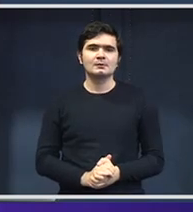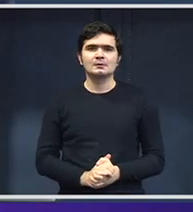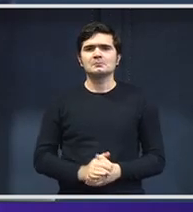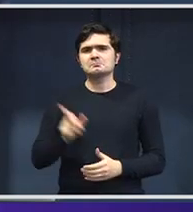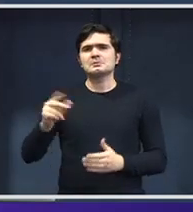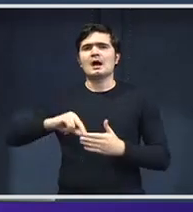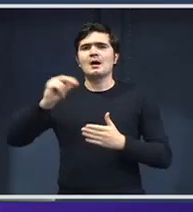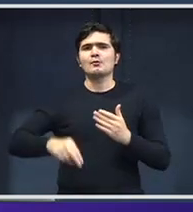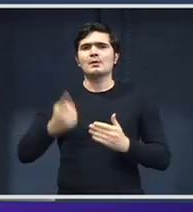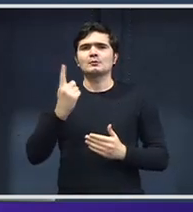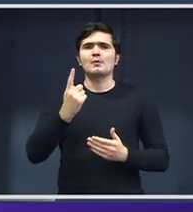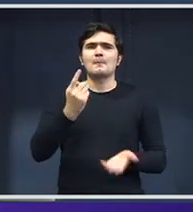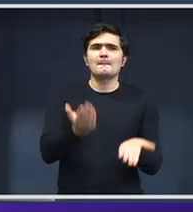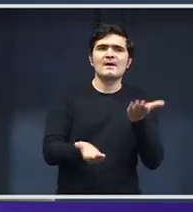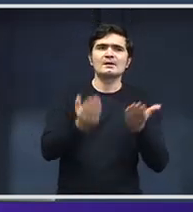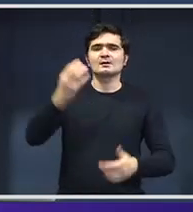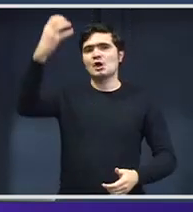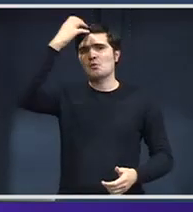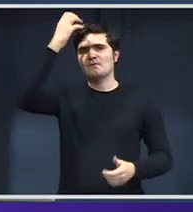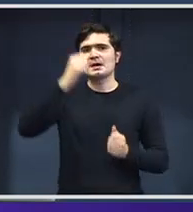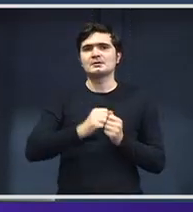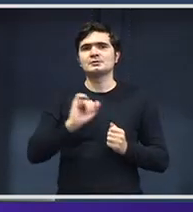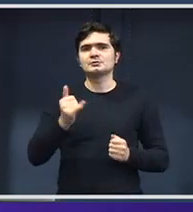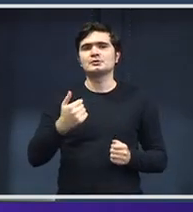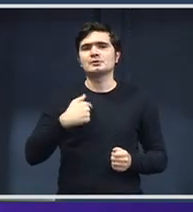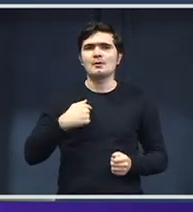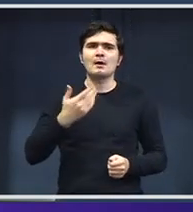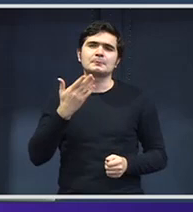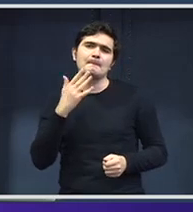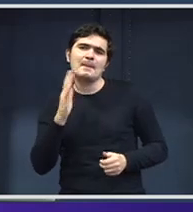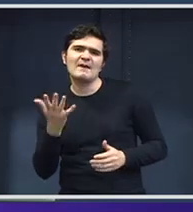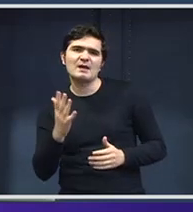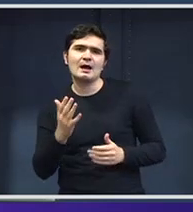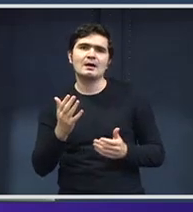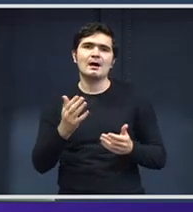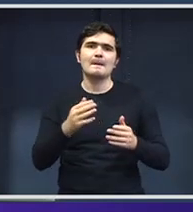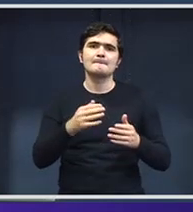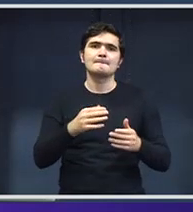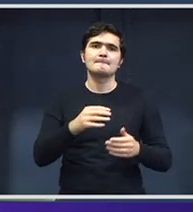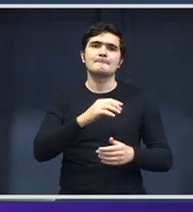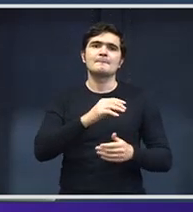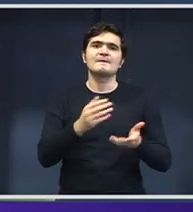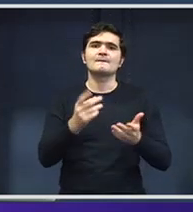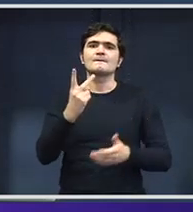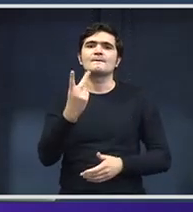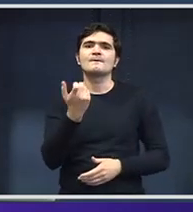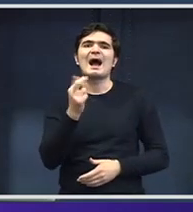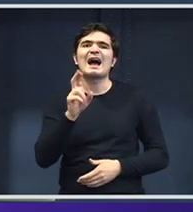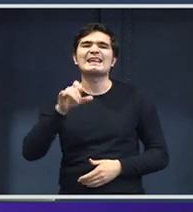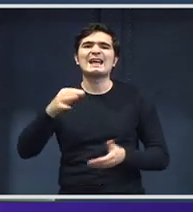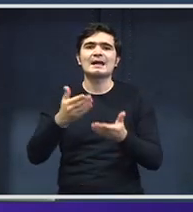variantă în guvern și ca de fiecare dată i-aș prefera ca varianta care trece Parlamentul României să fie cât mai aproape